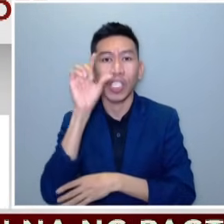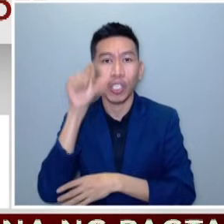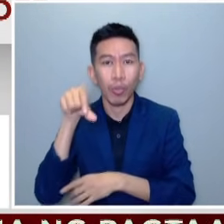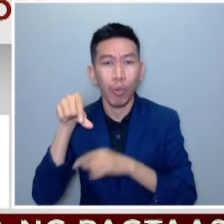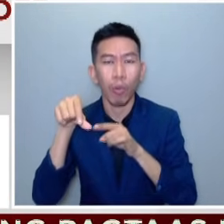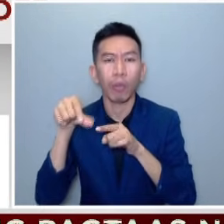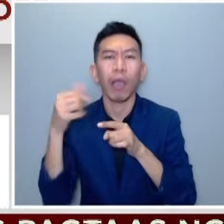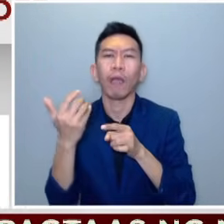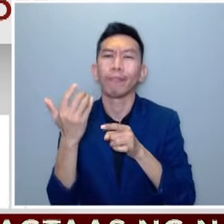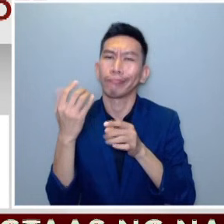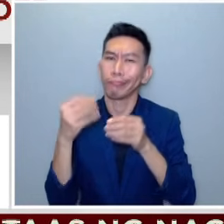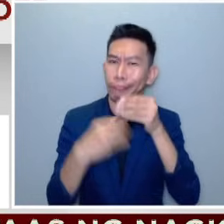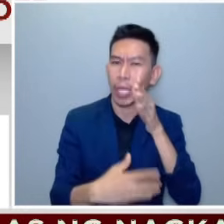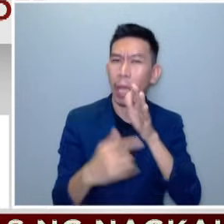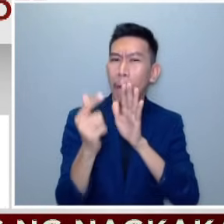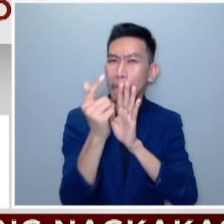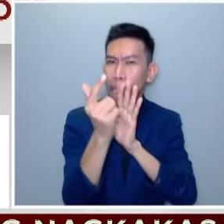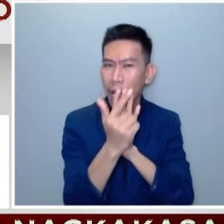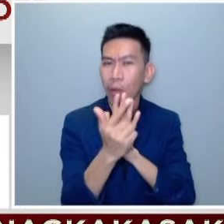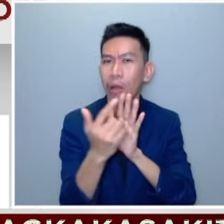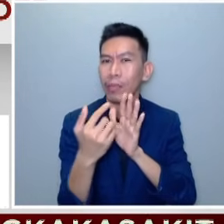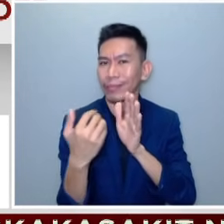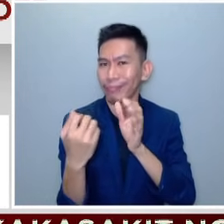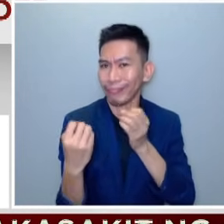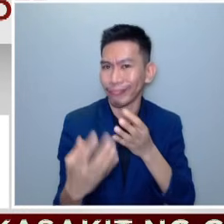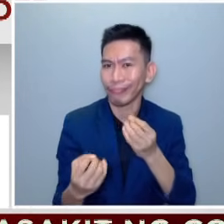sa mga identified na pwedeng mag-operate.